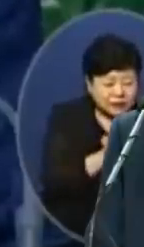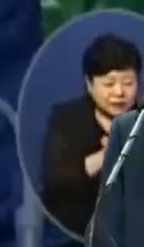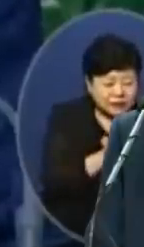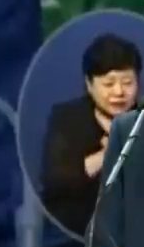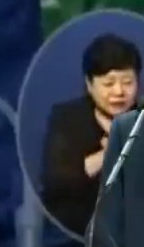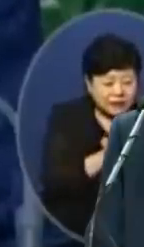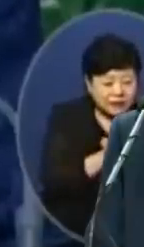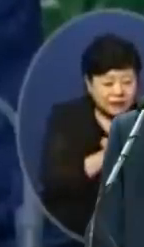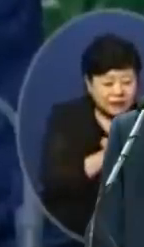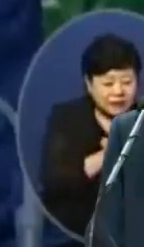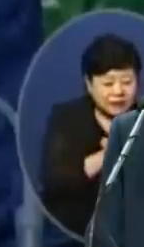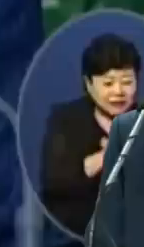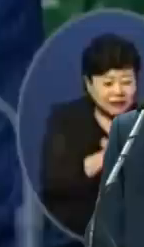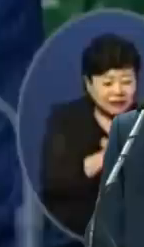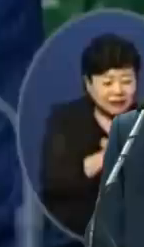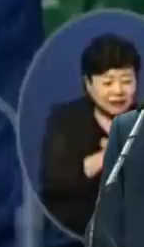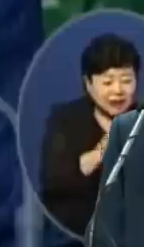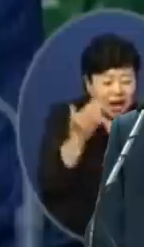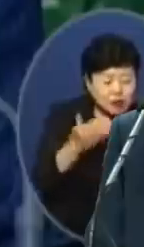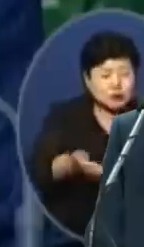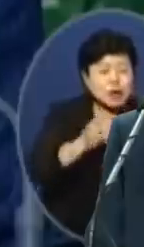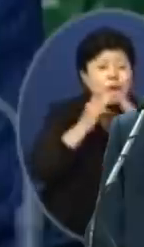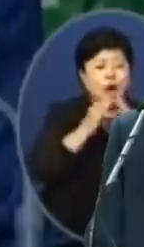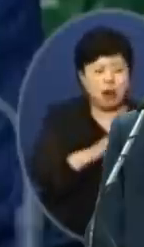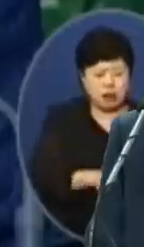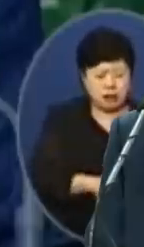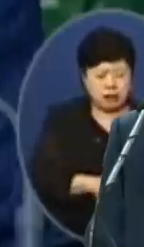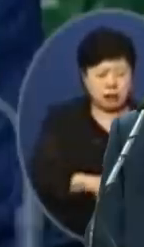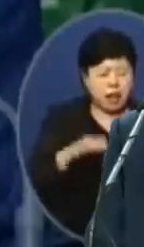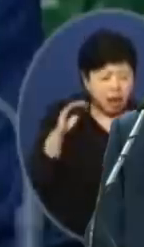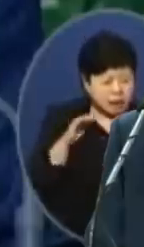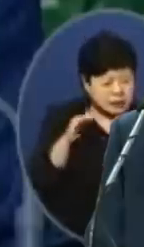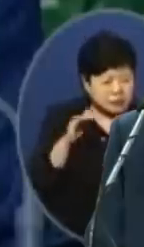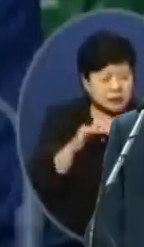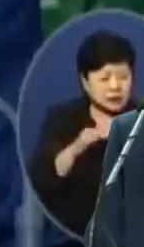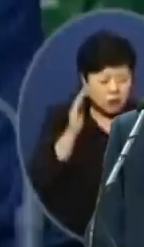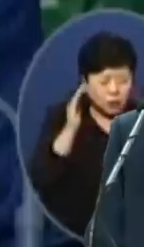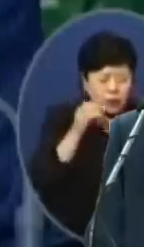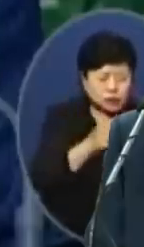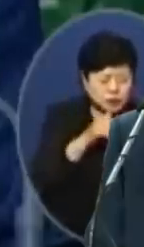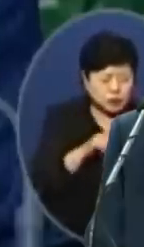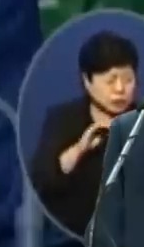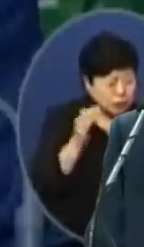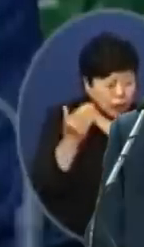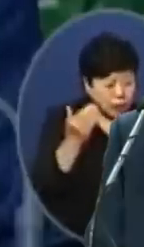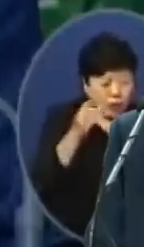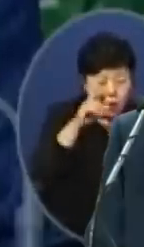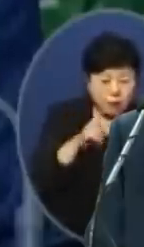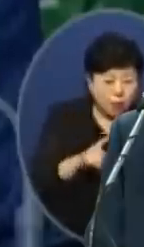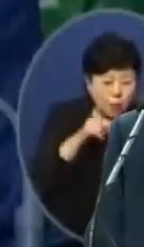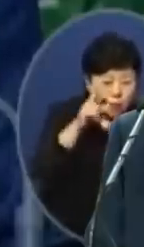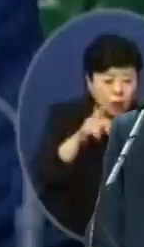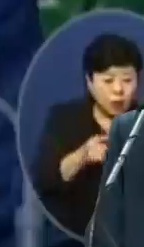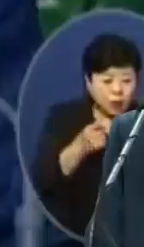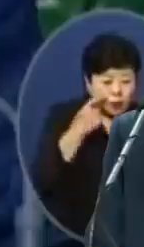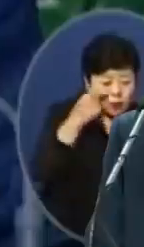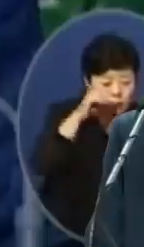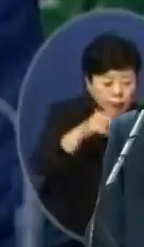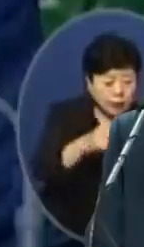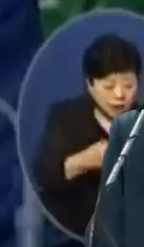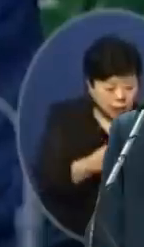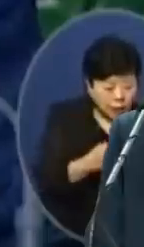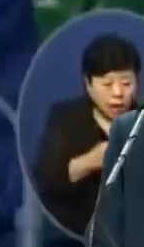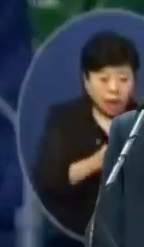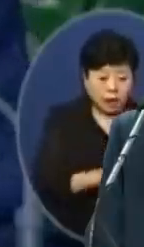일어나요. 막 학교를 세워서 학생들이 공부하고 주의 종이 돼서 나오는 모습을 눈앞에 보는